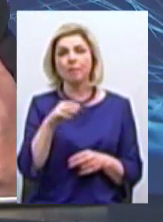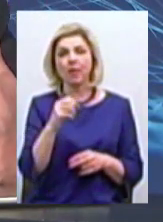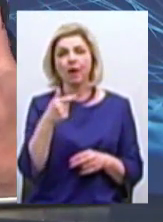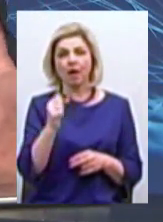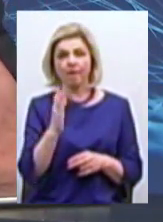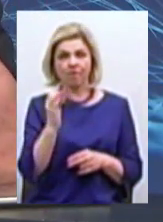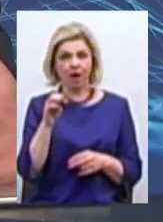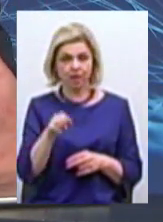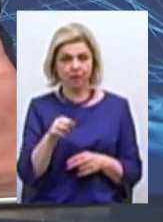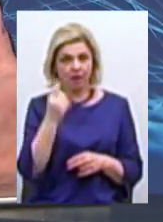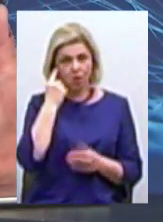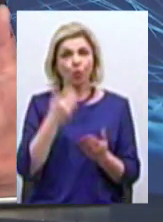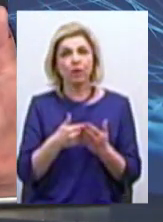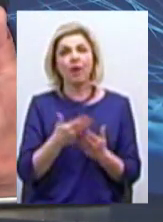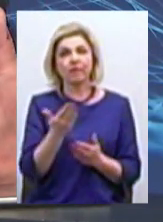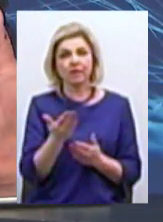у